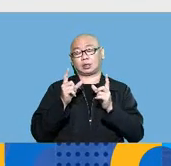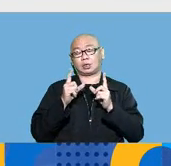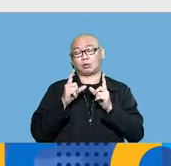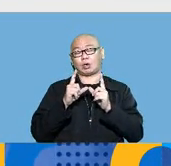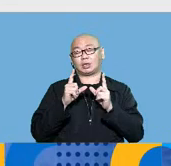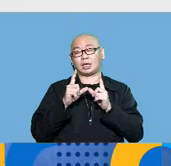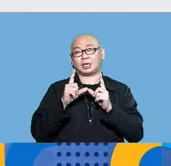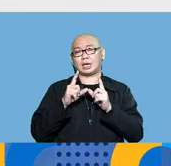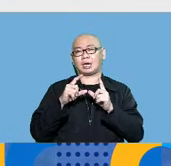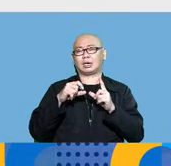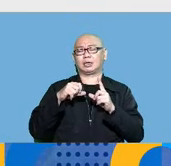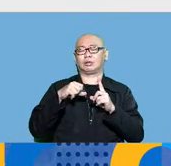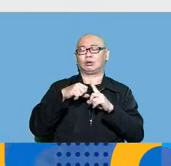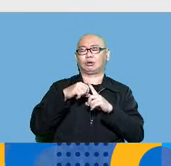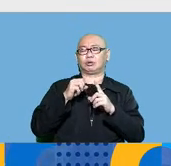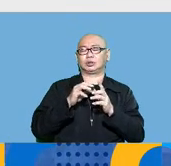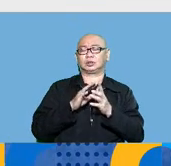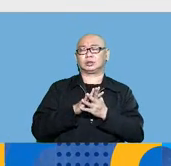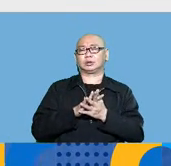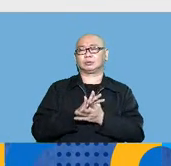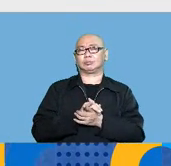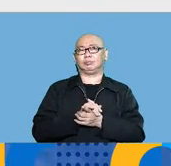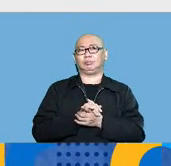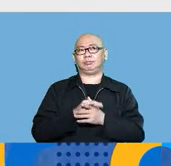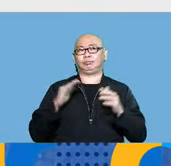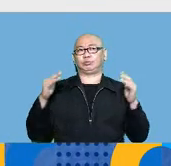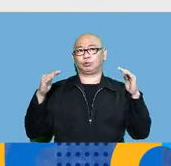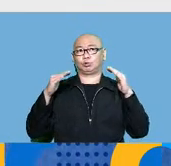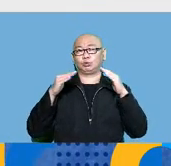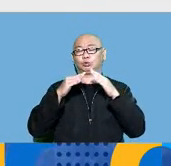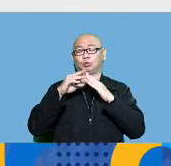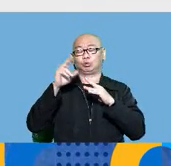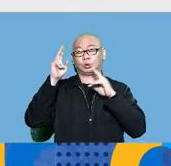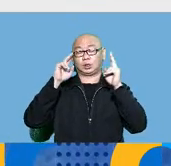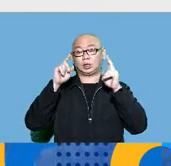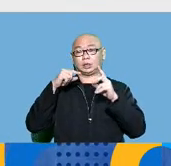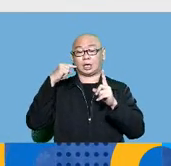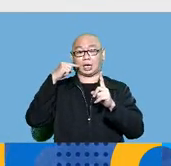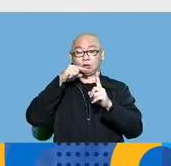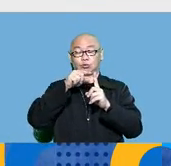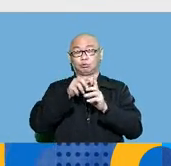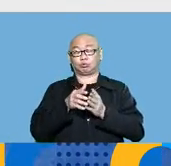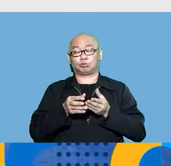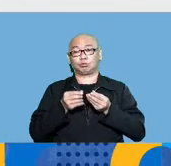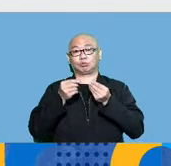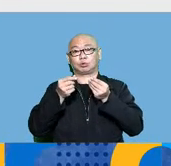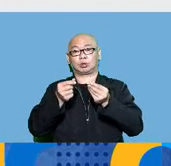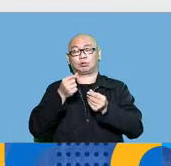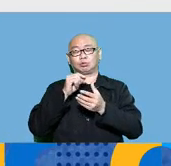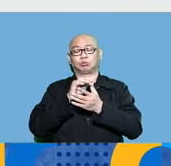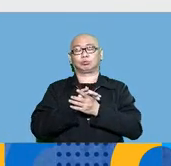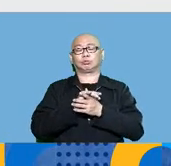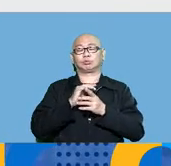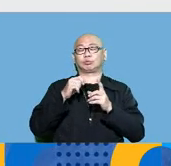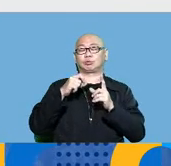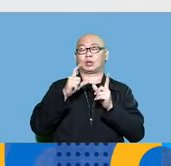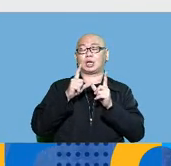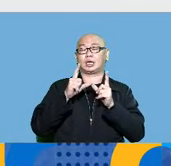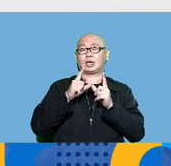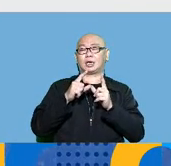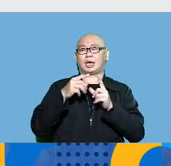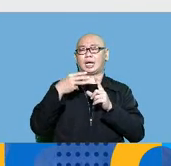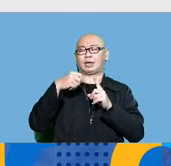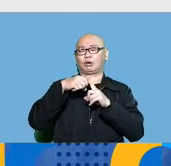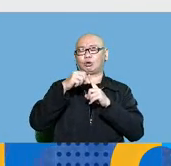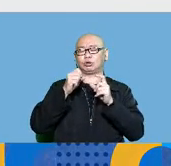esensial. Nah, ini kawasan Gunung Ungaran yang diajukan untuk menjadi kawasan ekosistem esensial. Kenapa